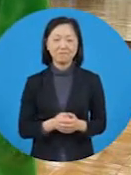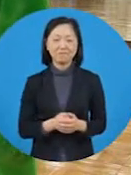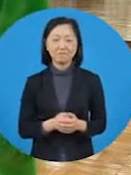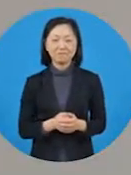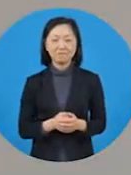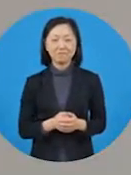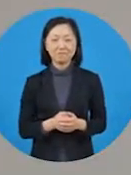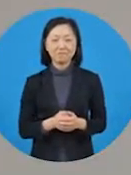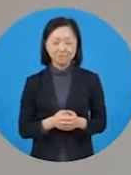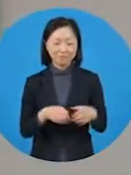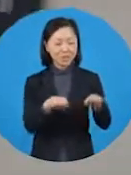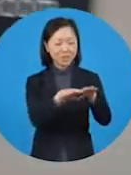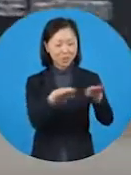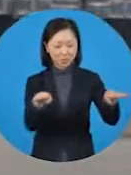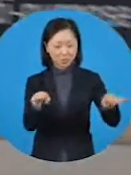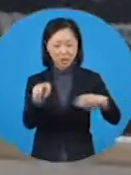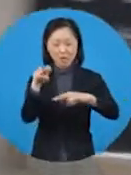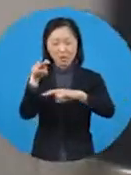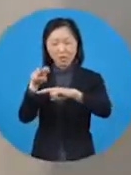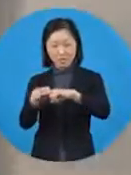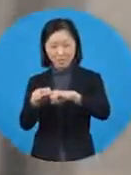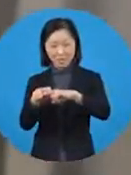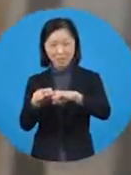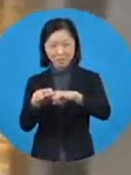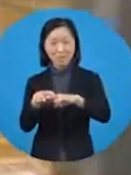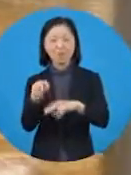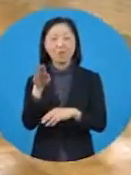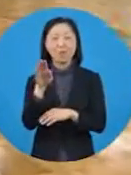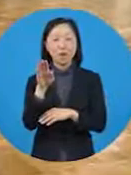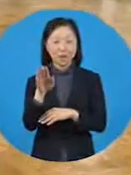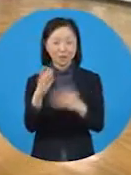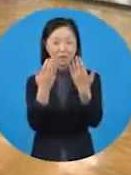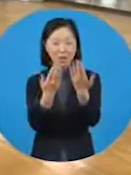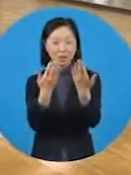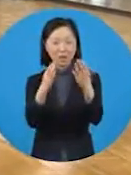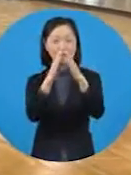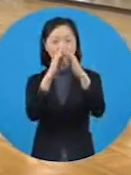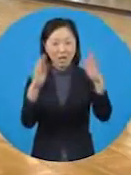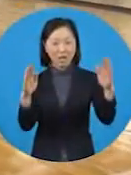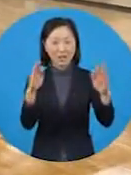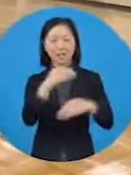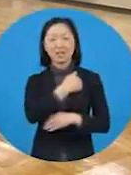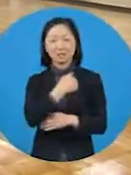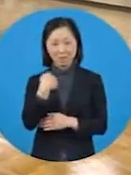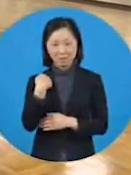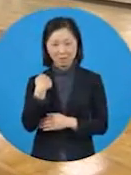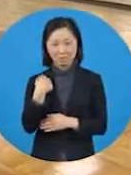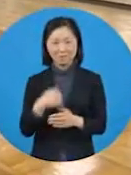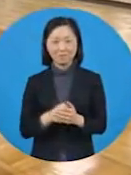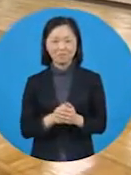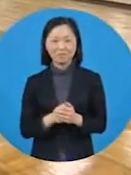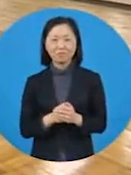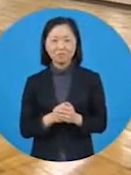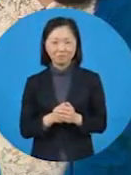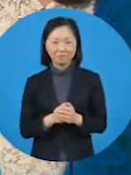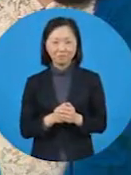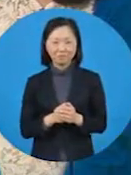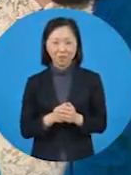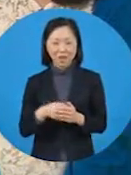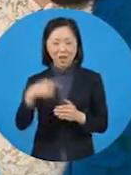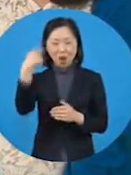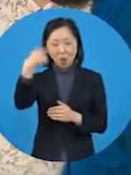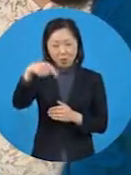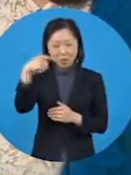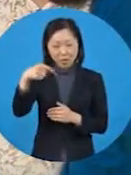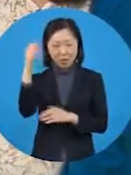ね。 そうですね。 ここでは机と椅子も用意できて、勉強会でも活用できます。 その勉